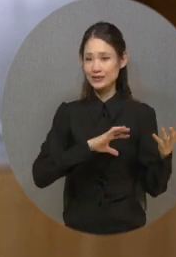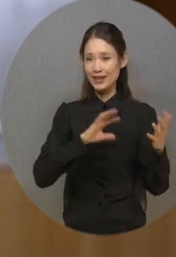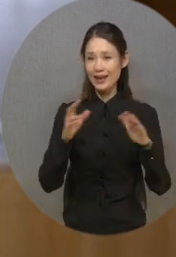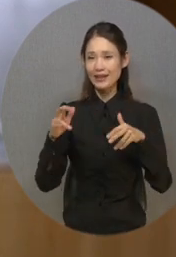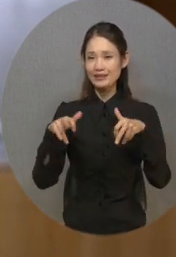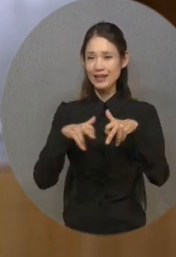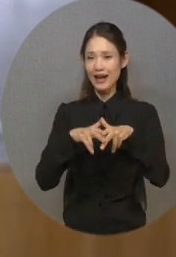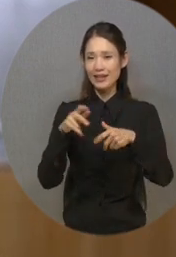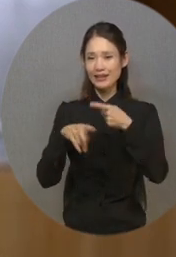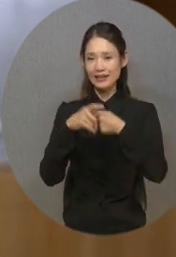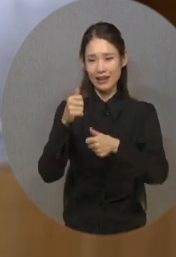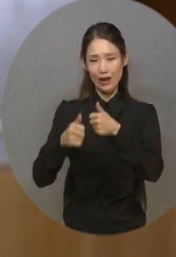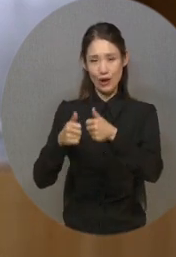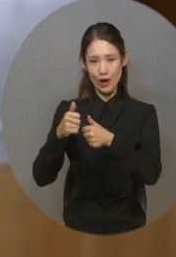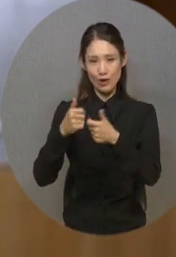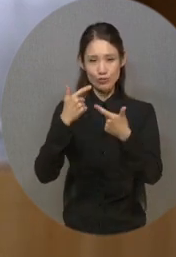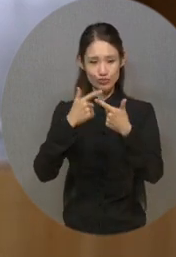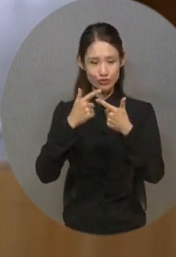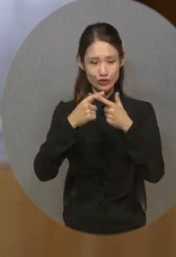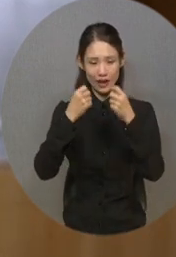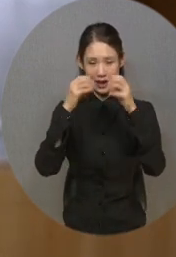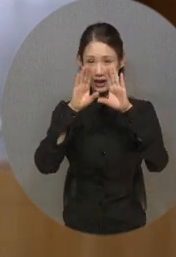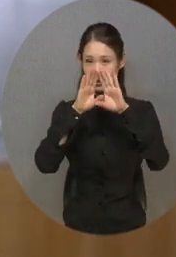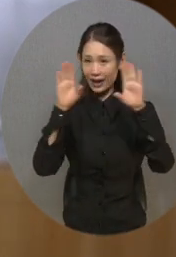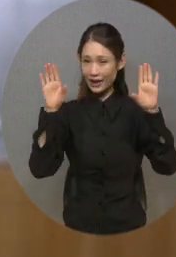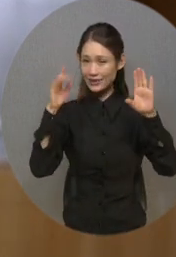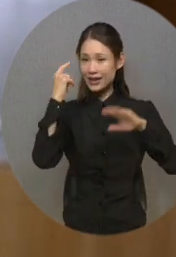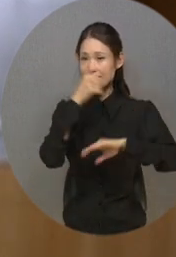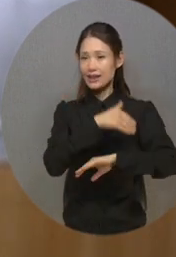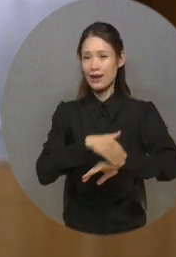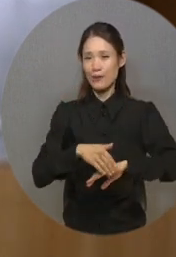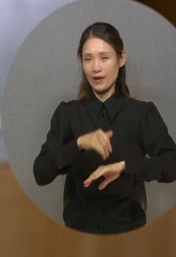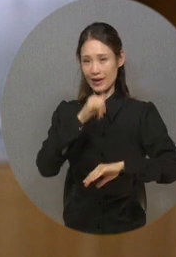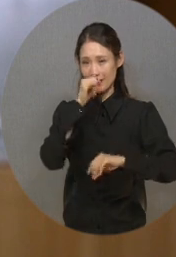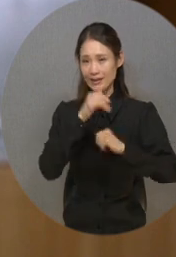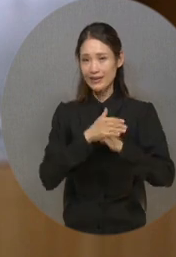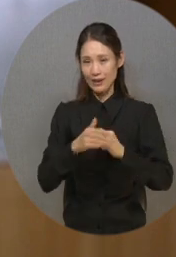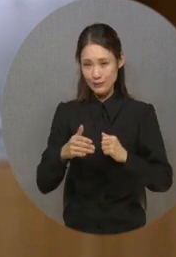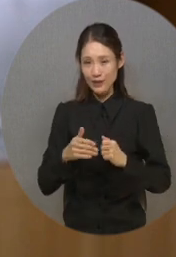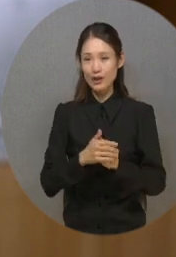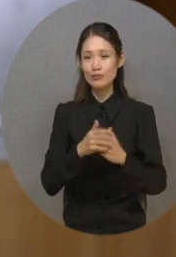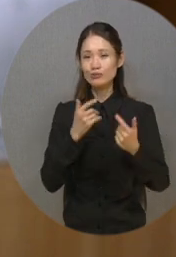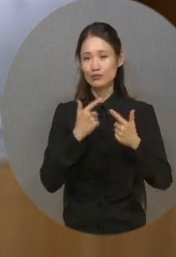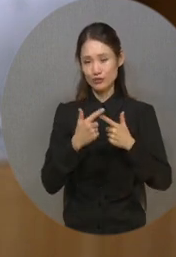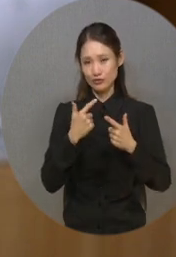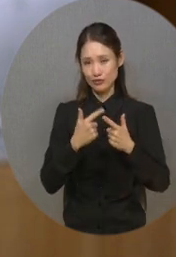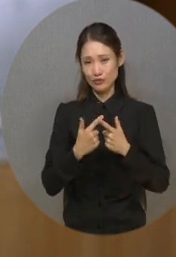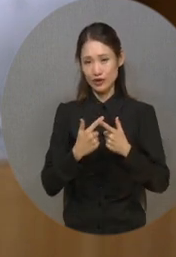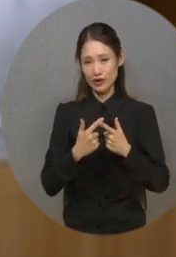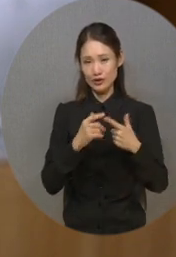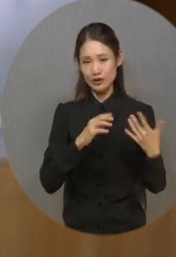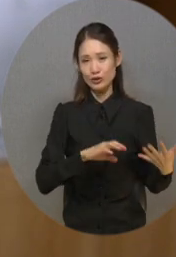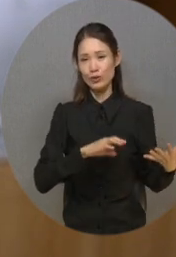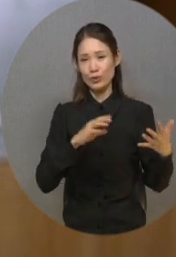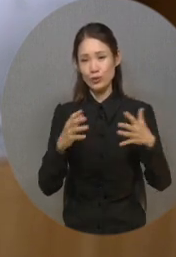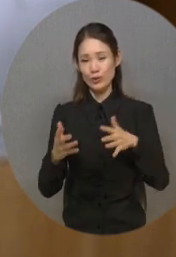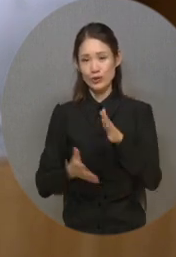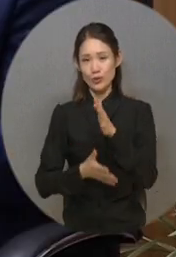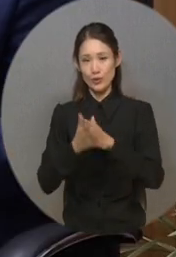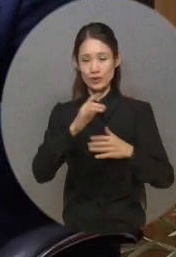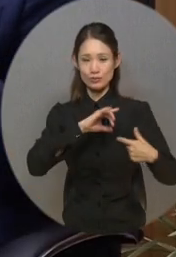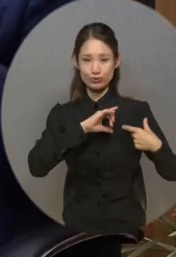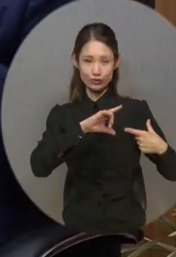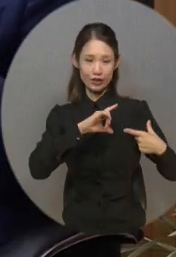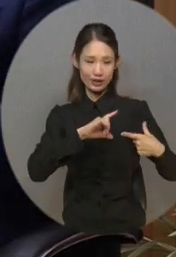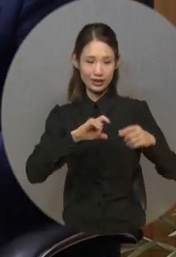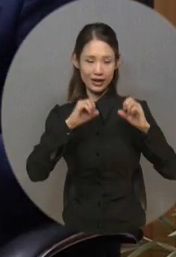장애인 대회가 부산에 개최되고 될 예정이기 때문에 부산으로 봐서는 글로벌하게 도시의 브랜드 가치도 알리게 되고